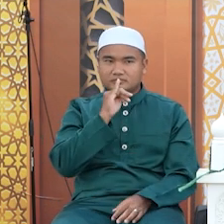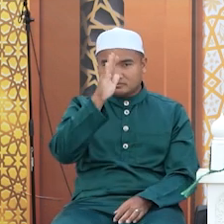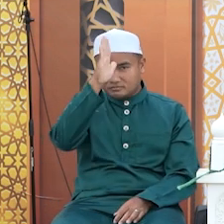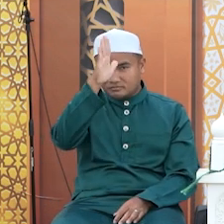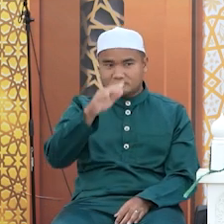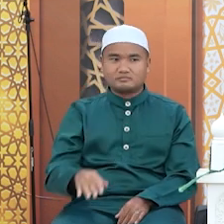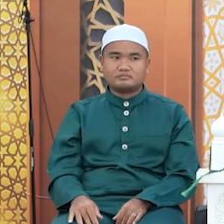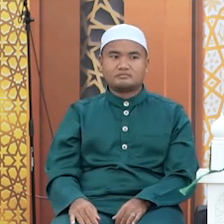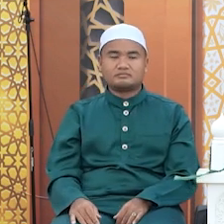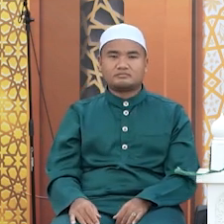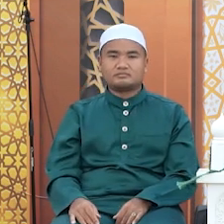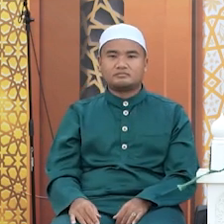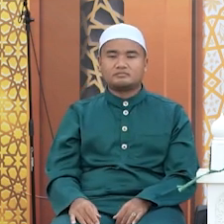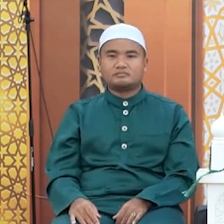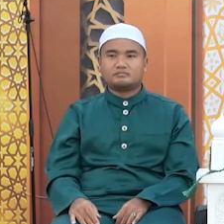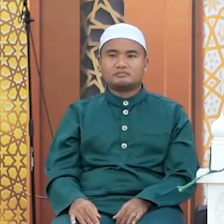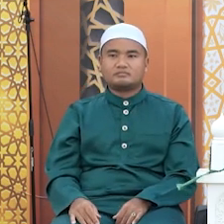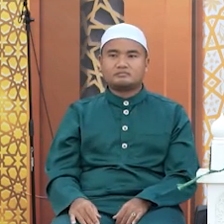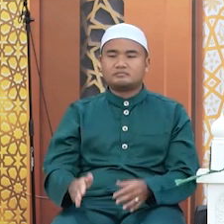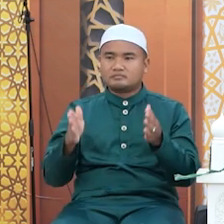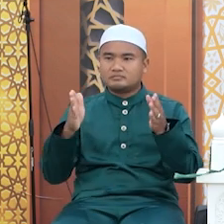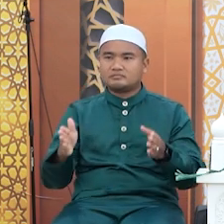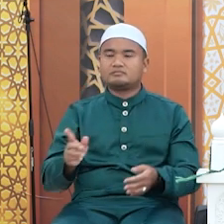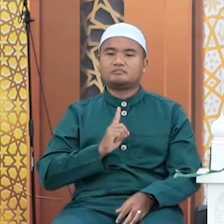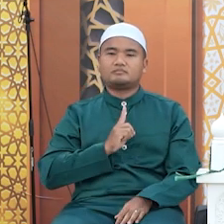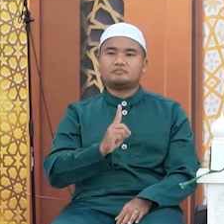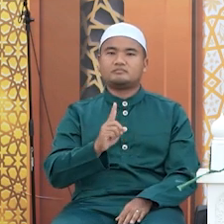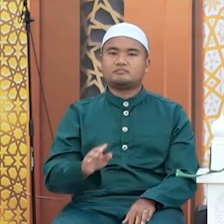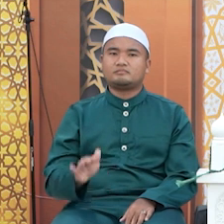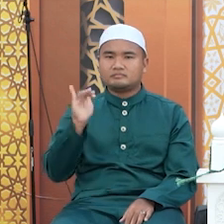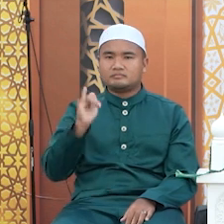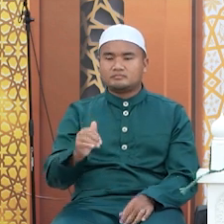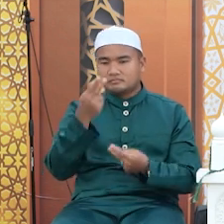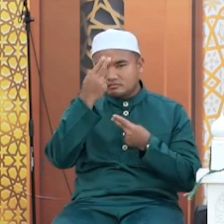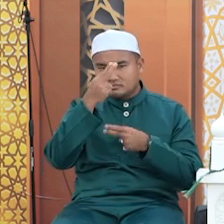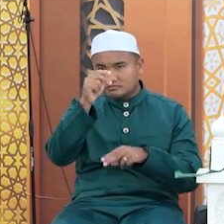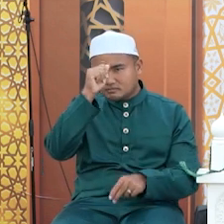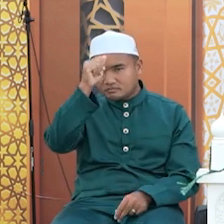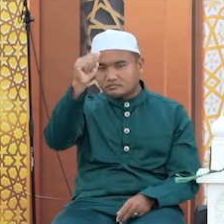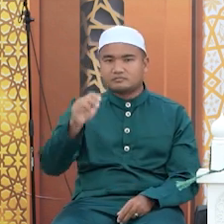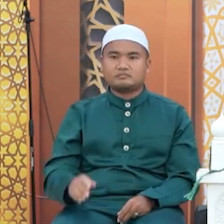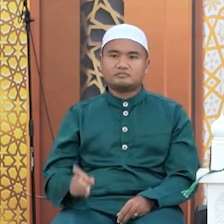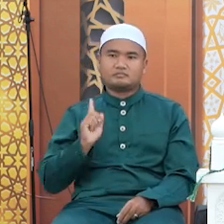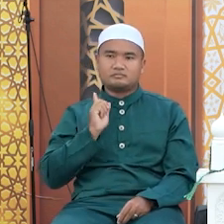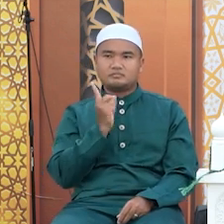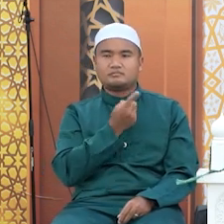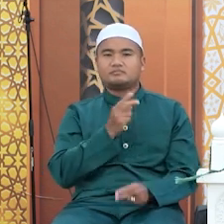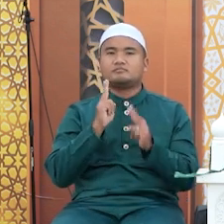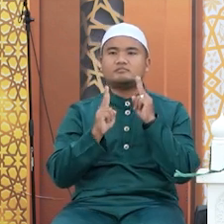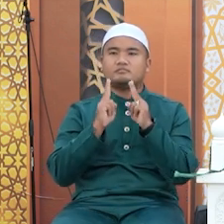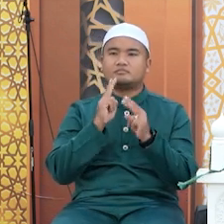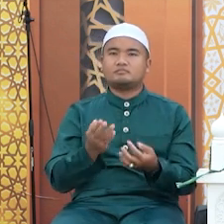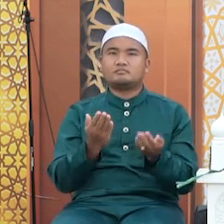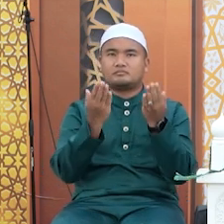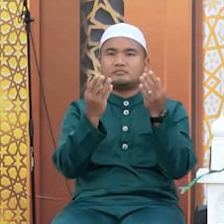hadirin hadirat muslimi muslimat yang dirahmati Allah. Kita lafazkan alhamdulillah syukur